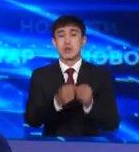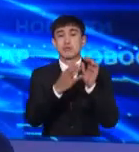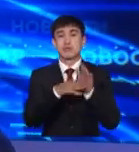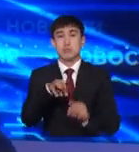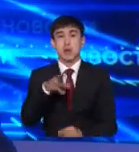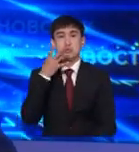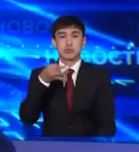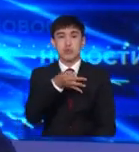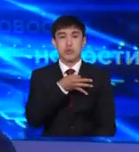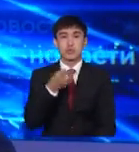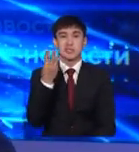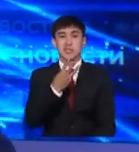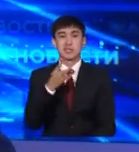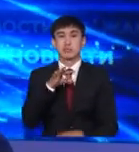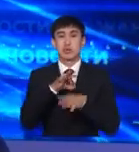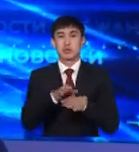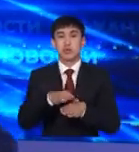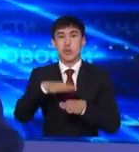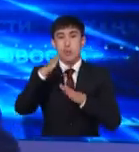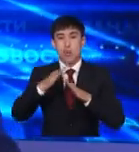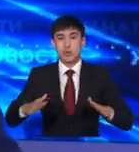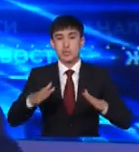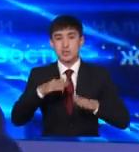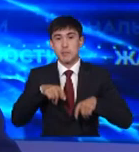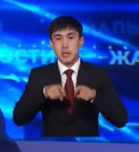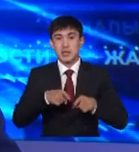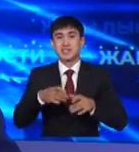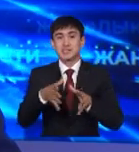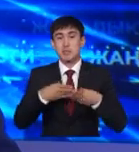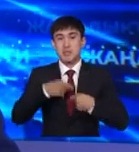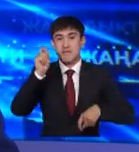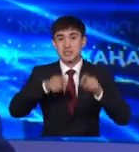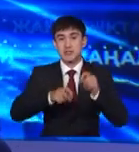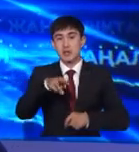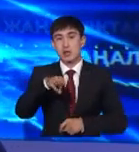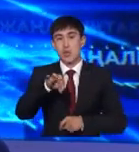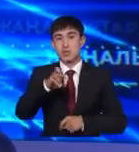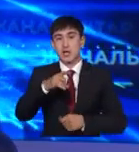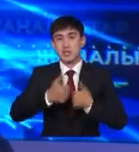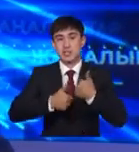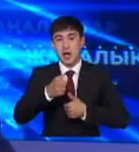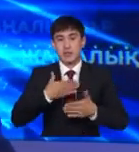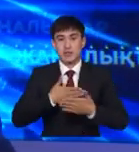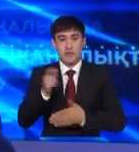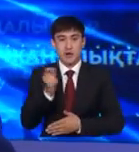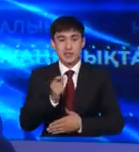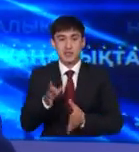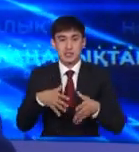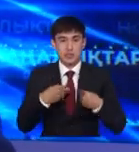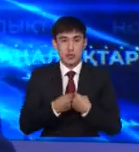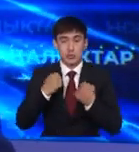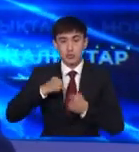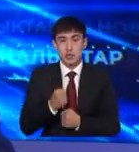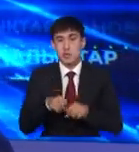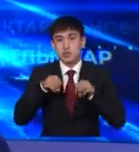19 мая в Алматинской области уже в третий раз прошел горный забег и семейный фестиваль «Таужарыс». Активные выходные с семьей или